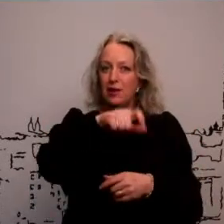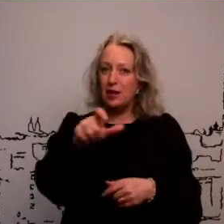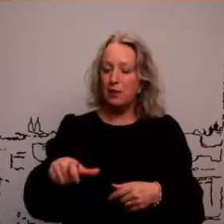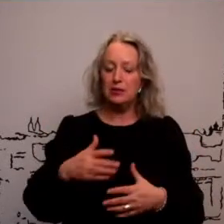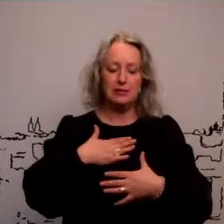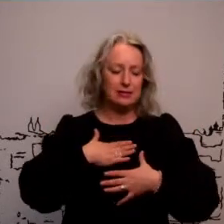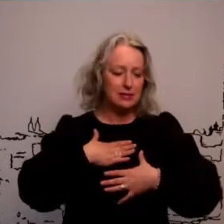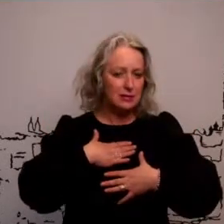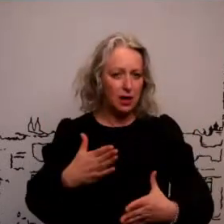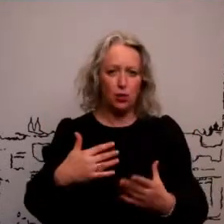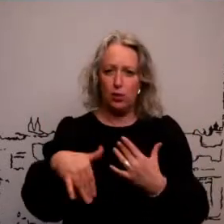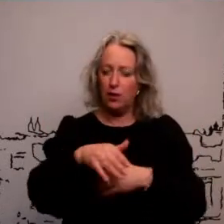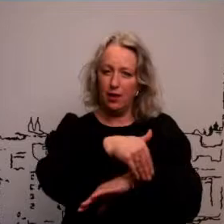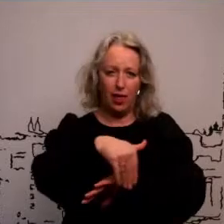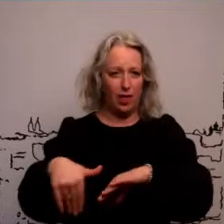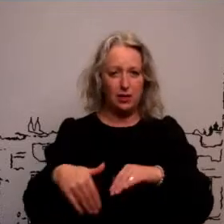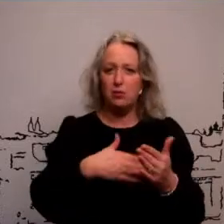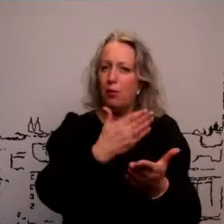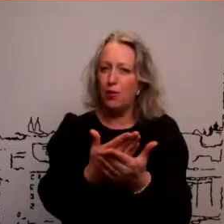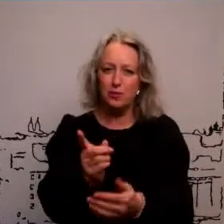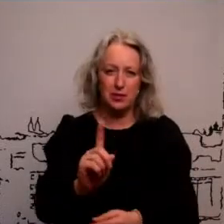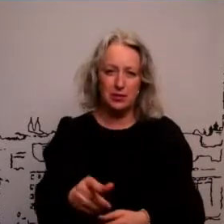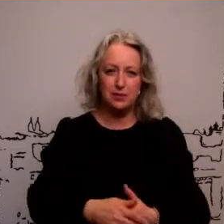tänulikud kõige eest, mida nendele pakutakse